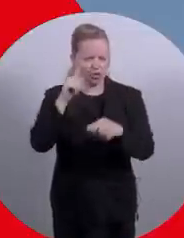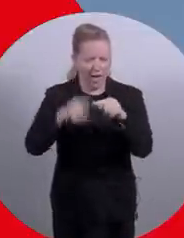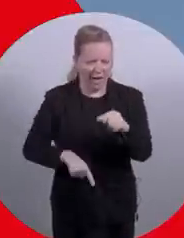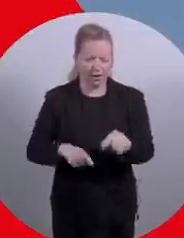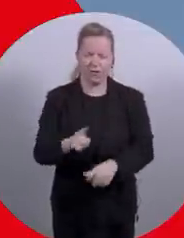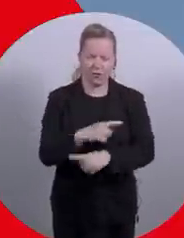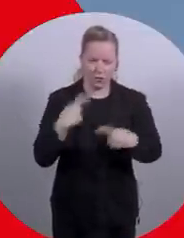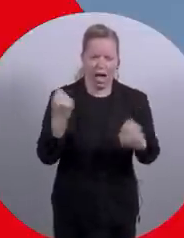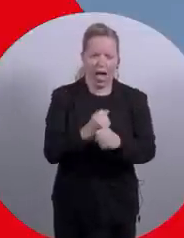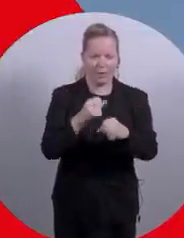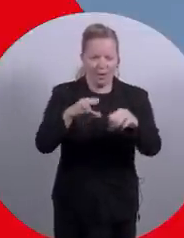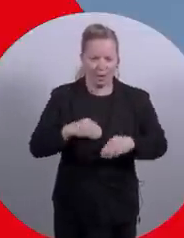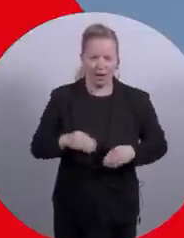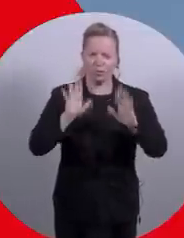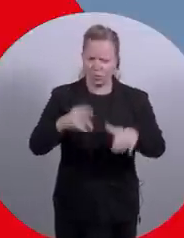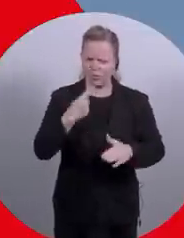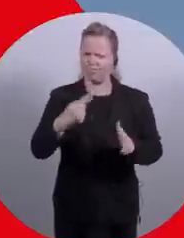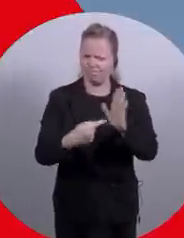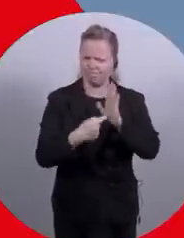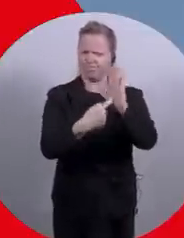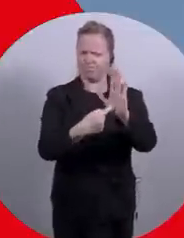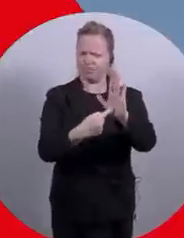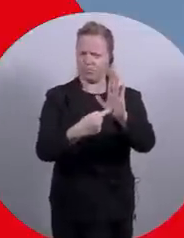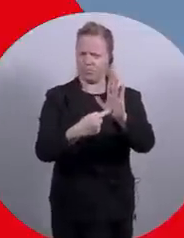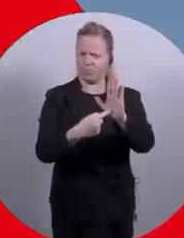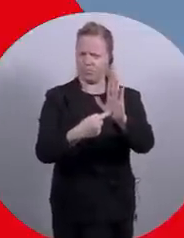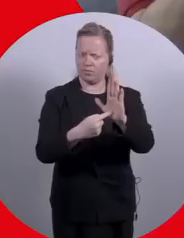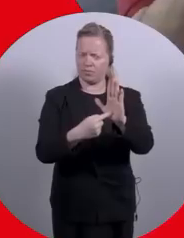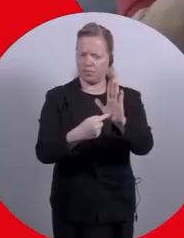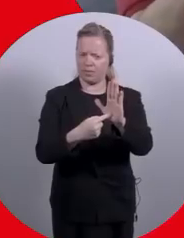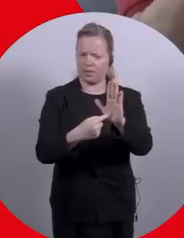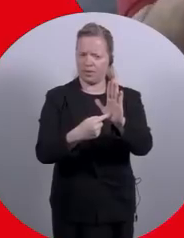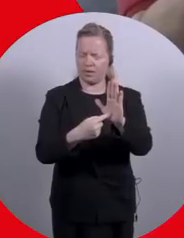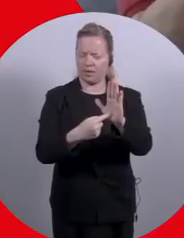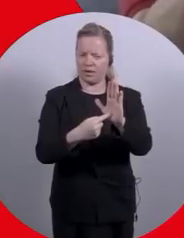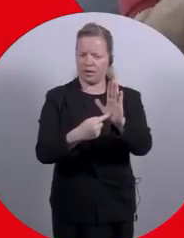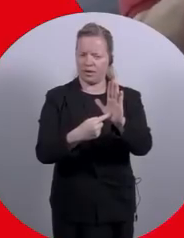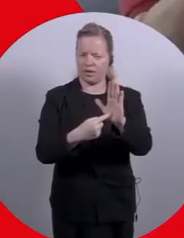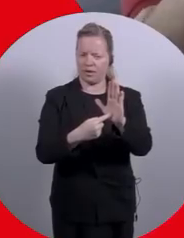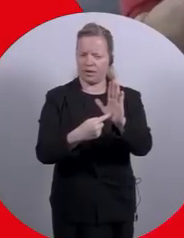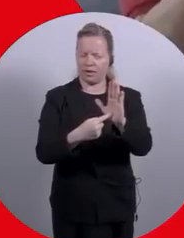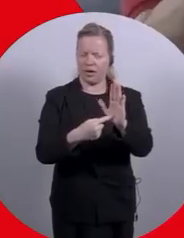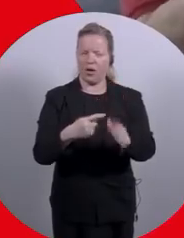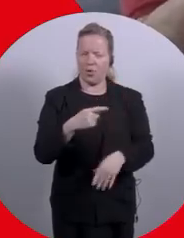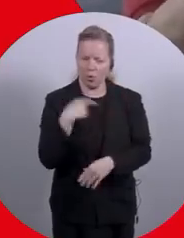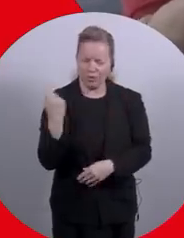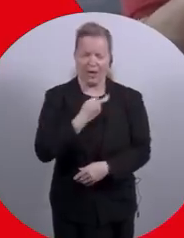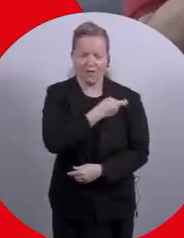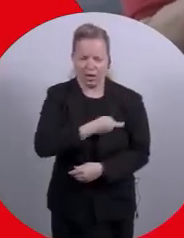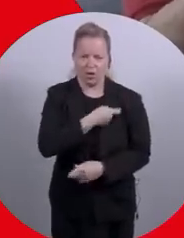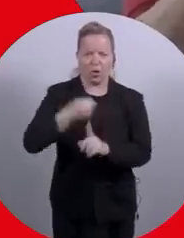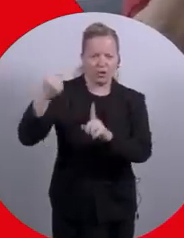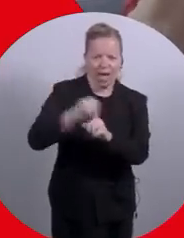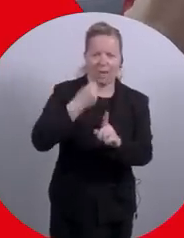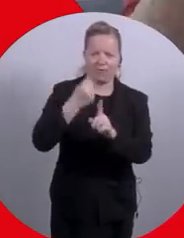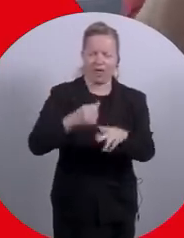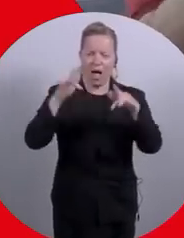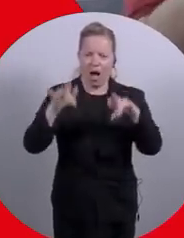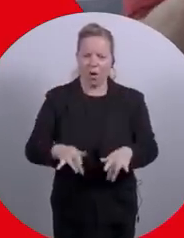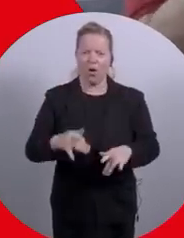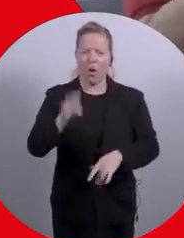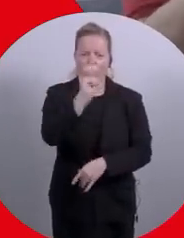ArbeitnehmerInnen auch tatsächlich benennen und enden so wie unsere Fraktion kämpft im Europaparlament